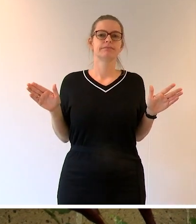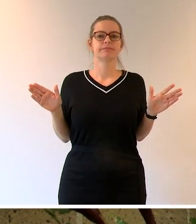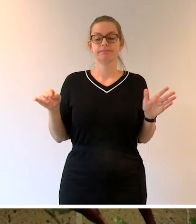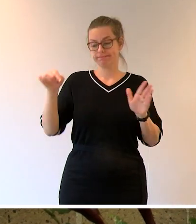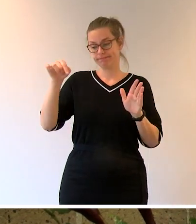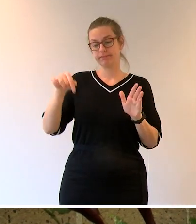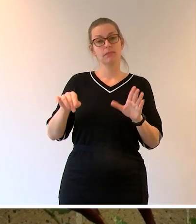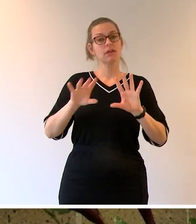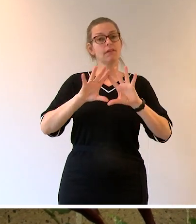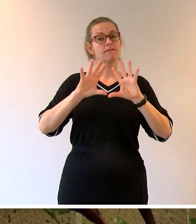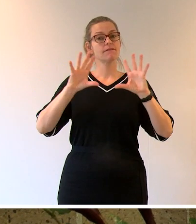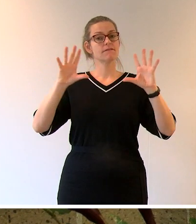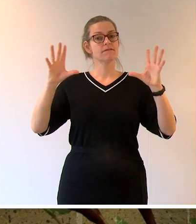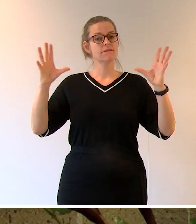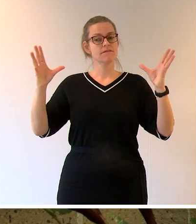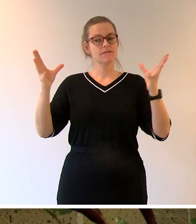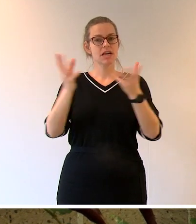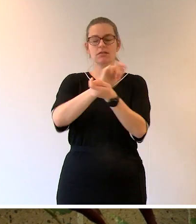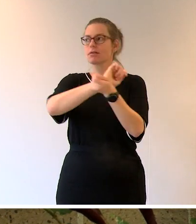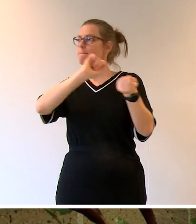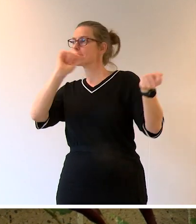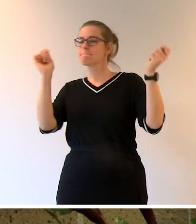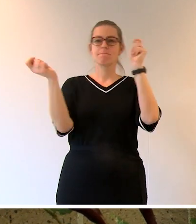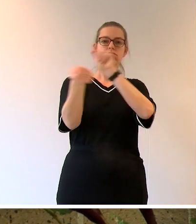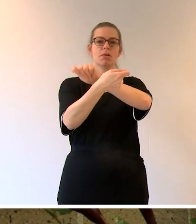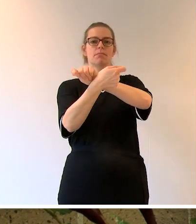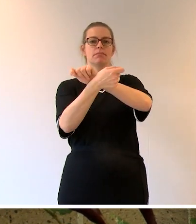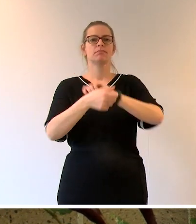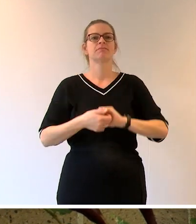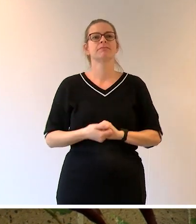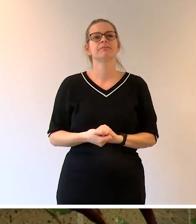de wereld omgekeerd.